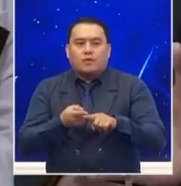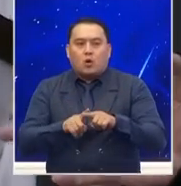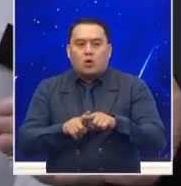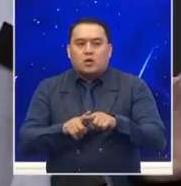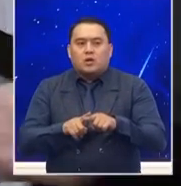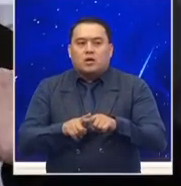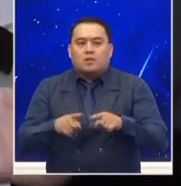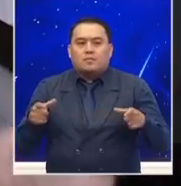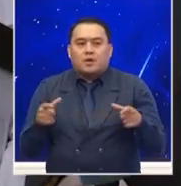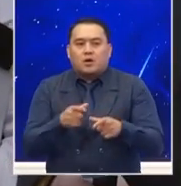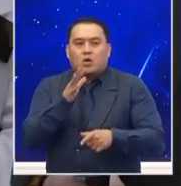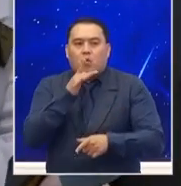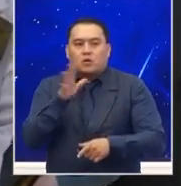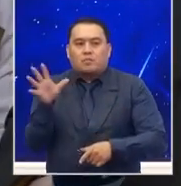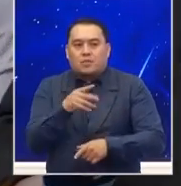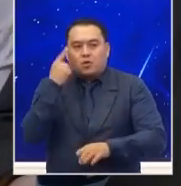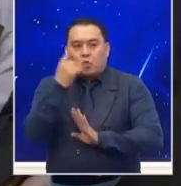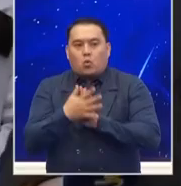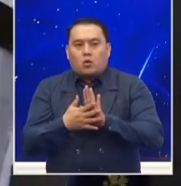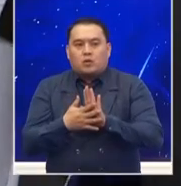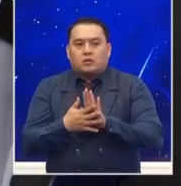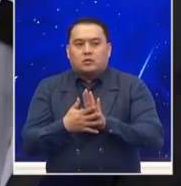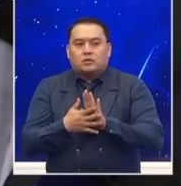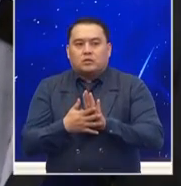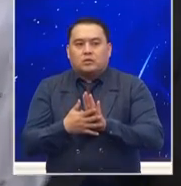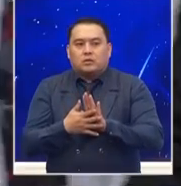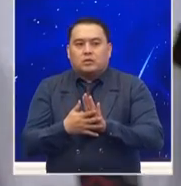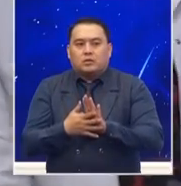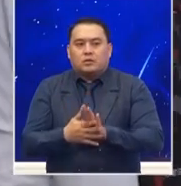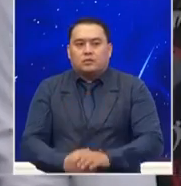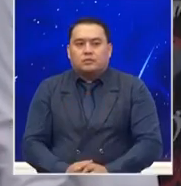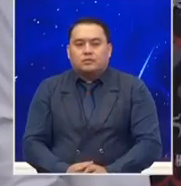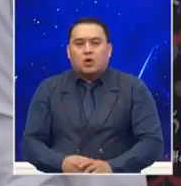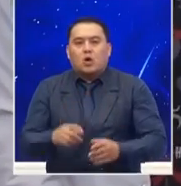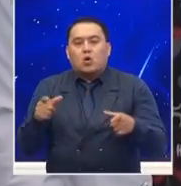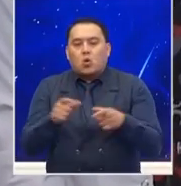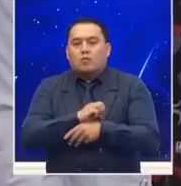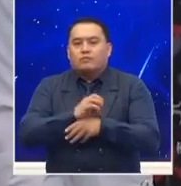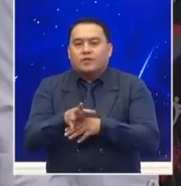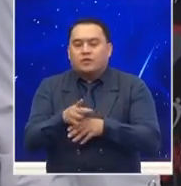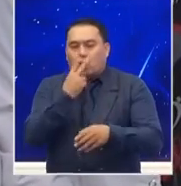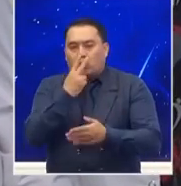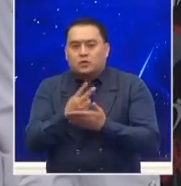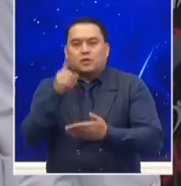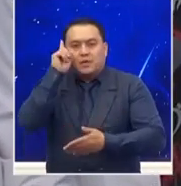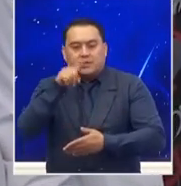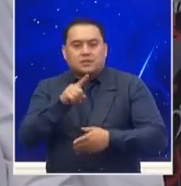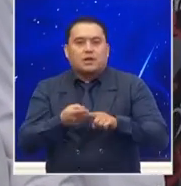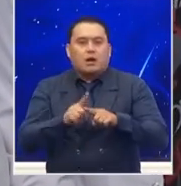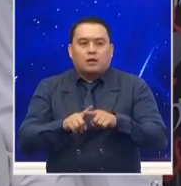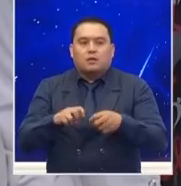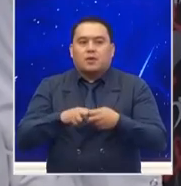кезінде бәріміз түсіндік қой қандай сіздердің керектеріңізді. Алдыңғы қатарда қиын кезде